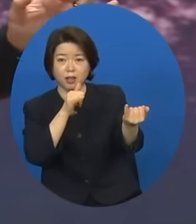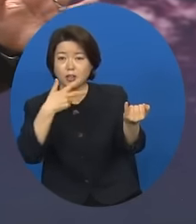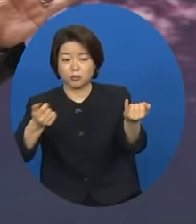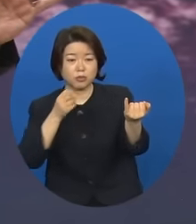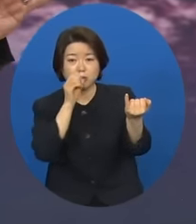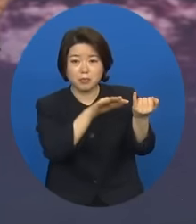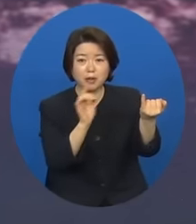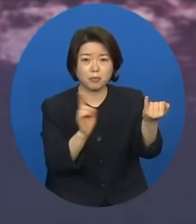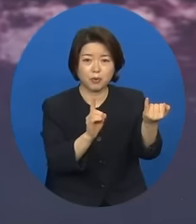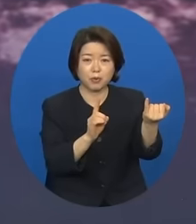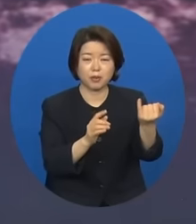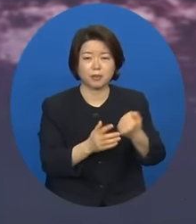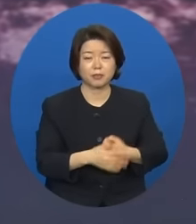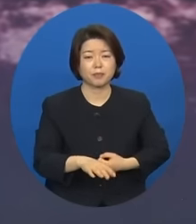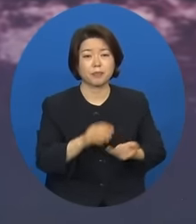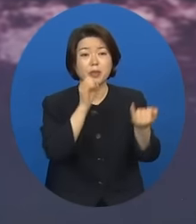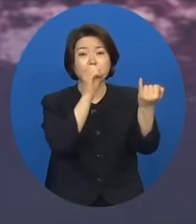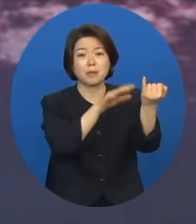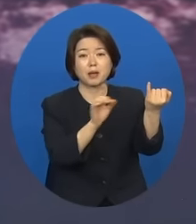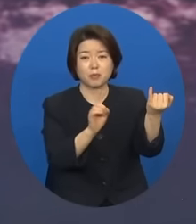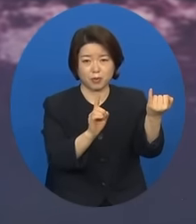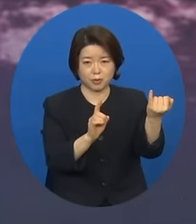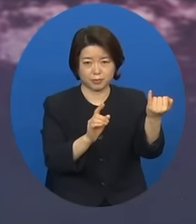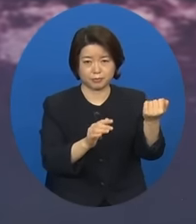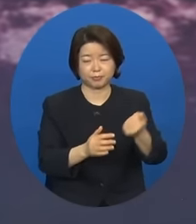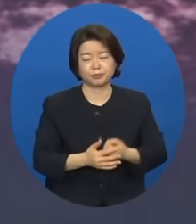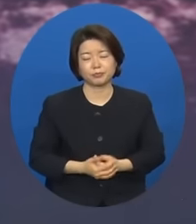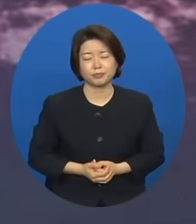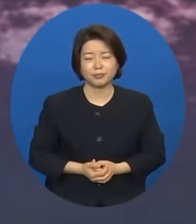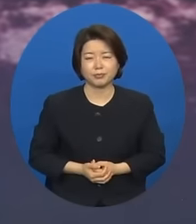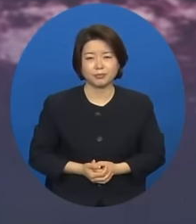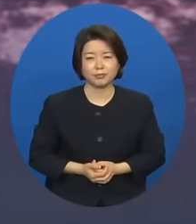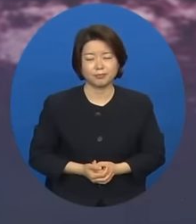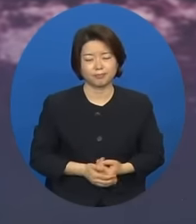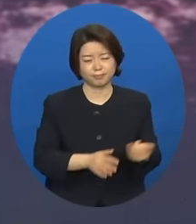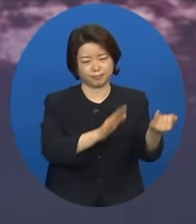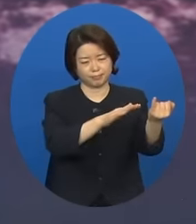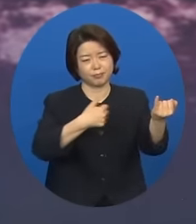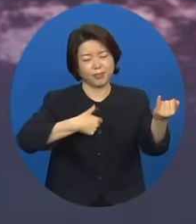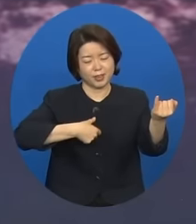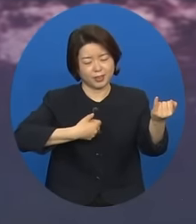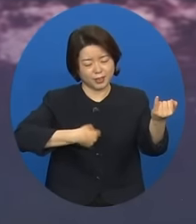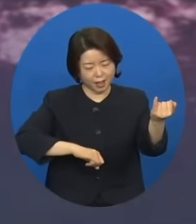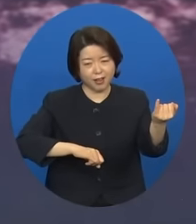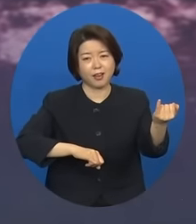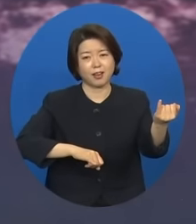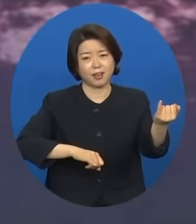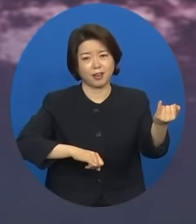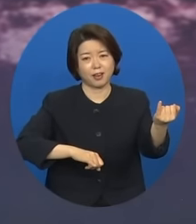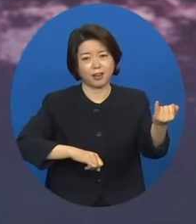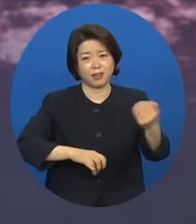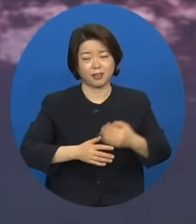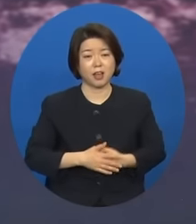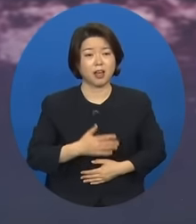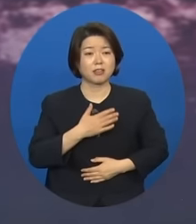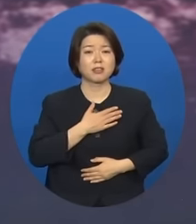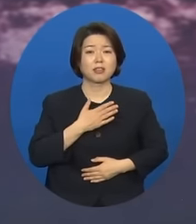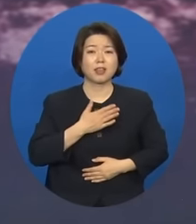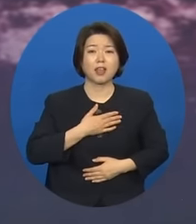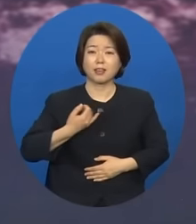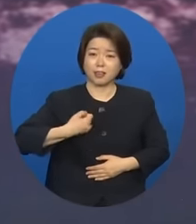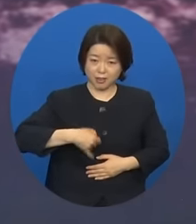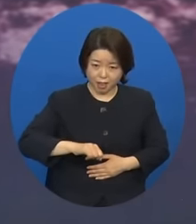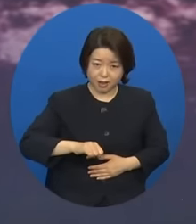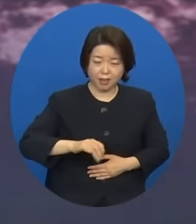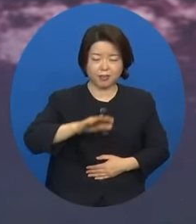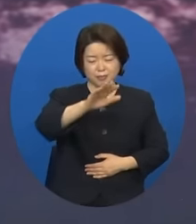하십니까 주님이 뭐라 하시죠 따라 그리고 내 딸아